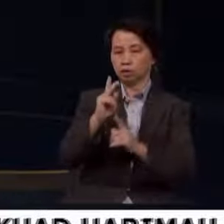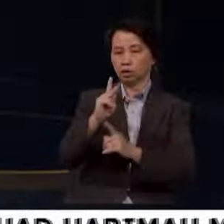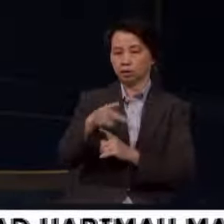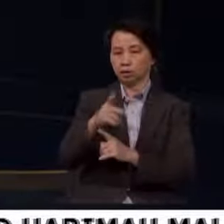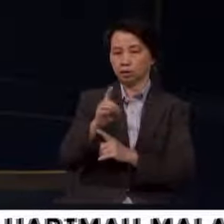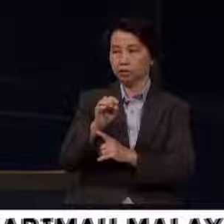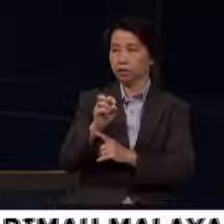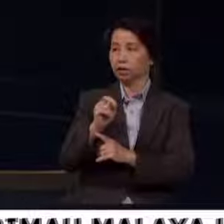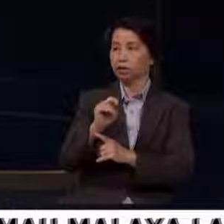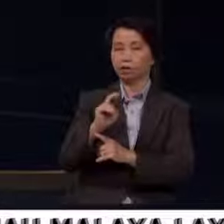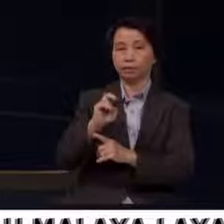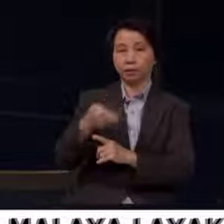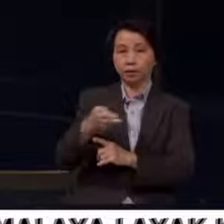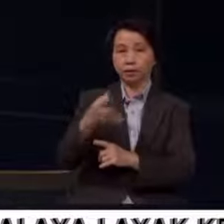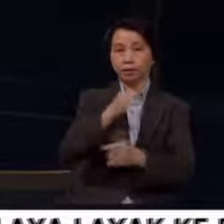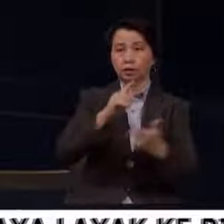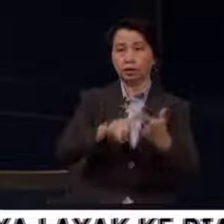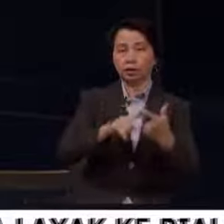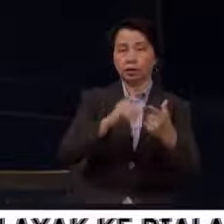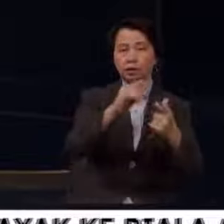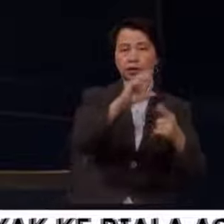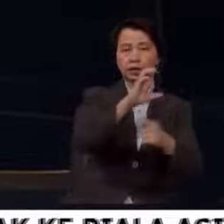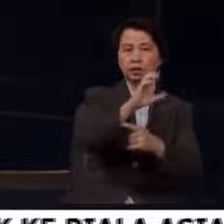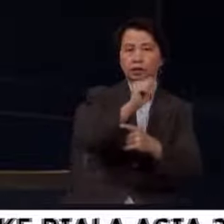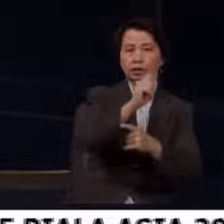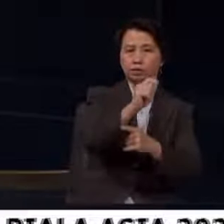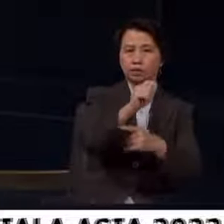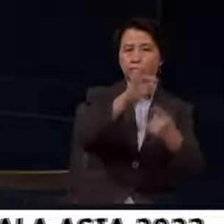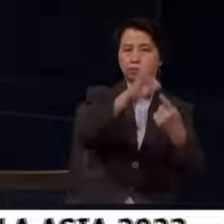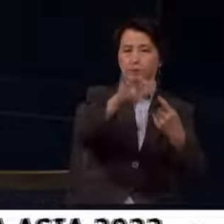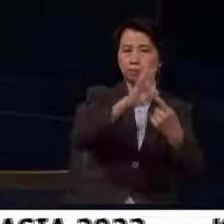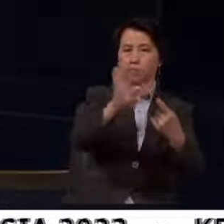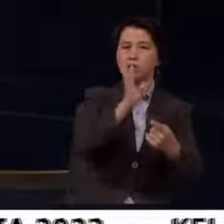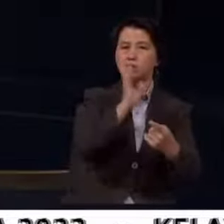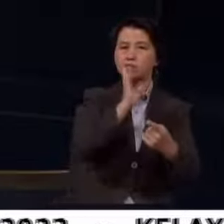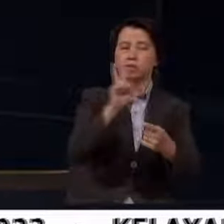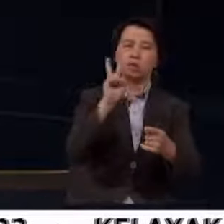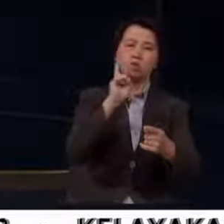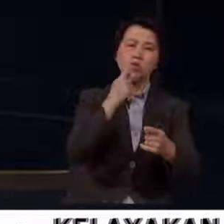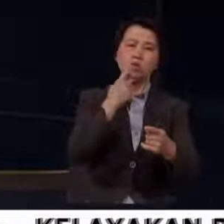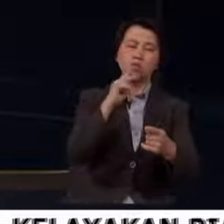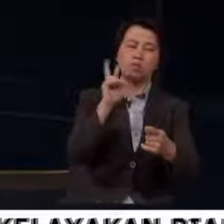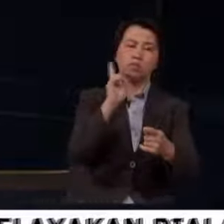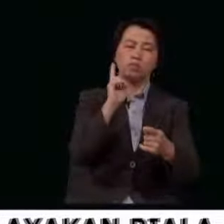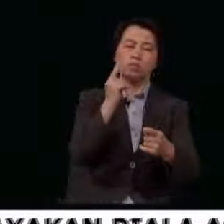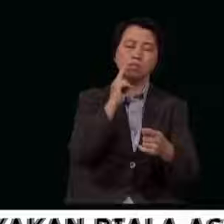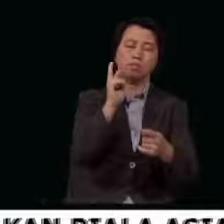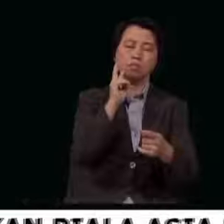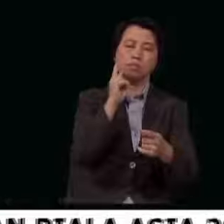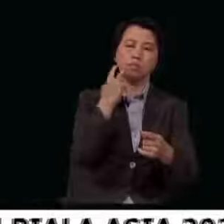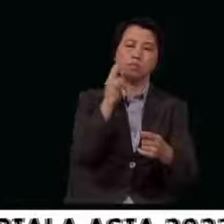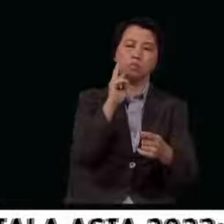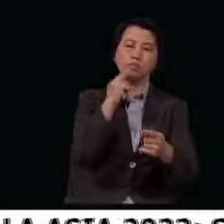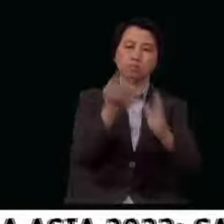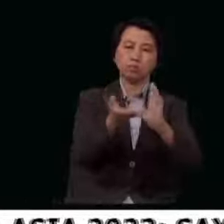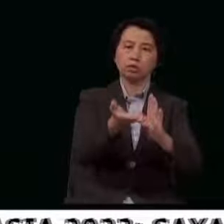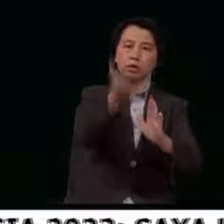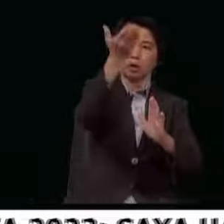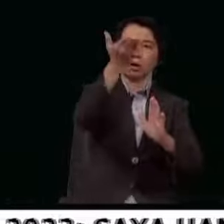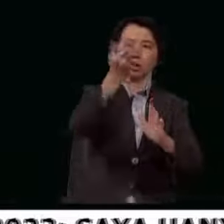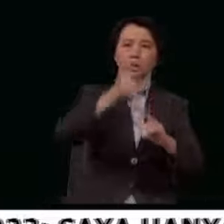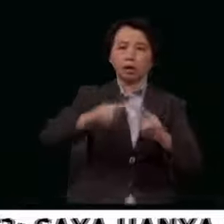atuh bentuk pembuktian yang boleh dilakukan antar rcti-mnctv skep ini Yukito